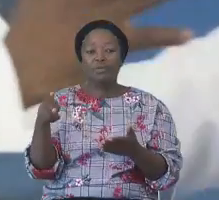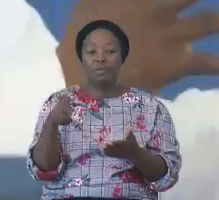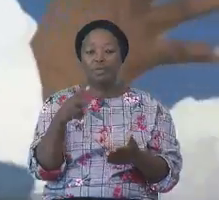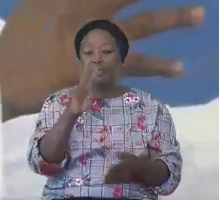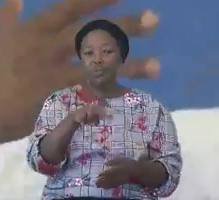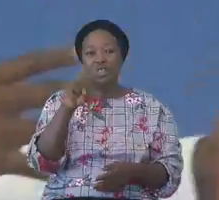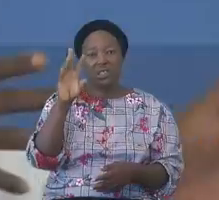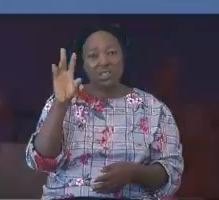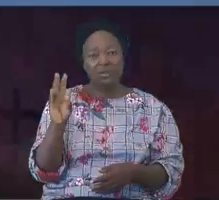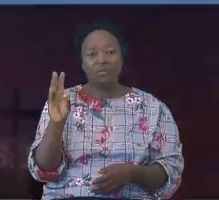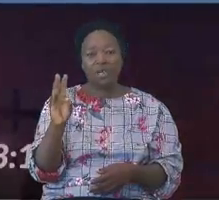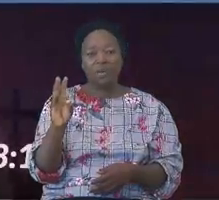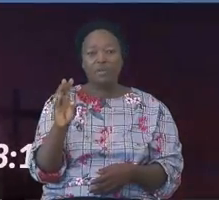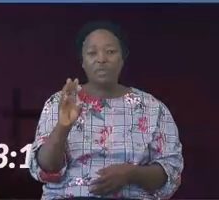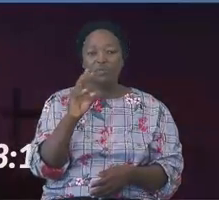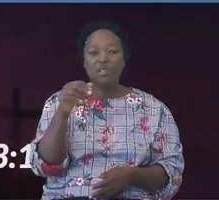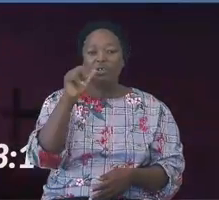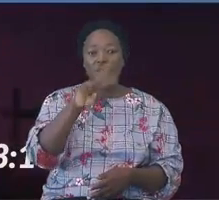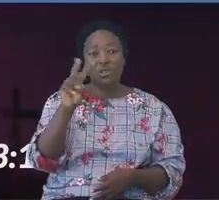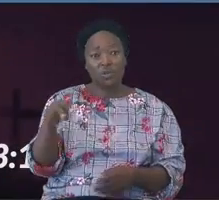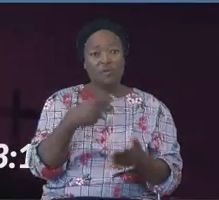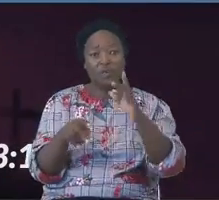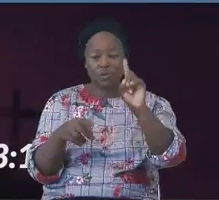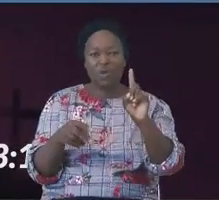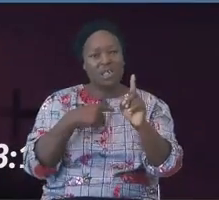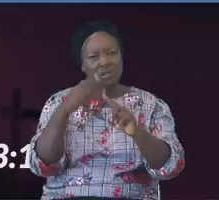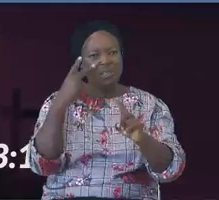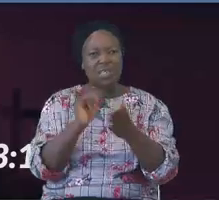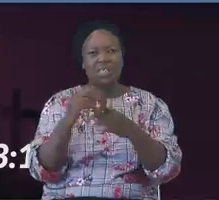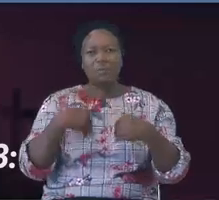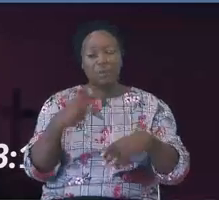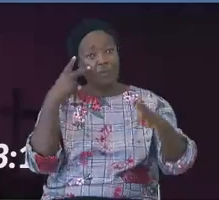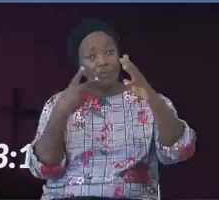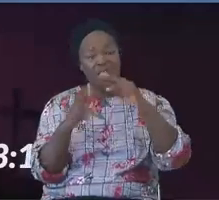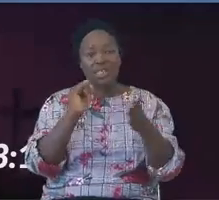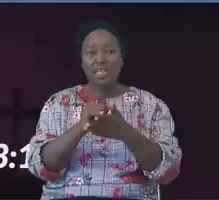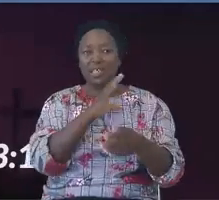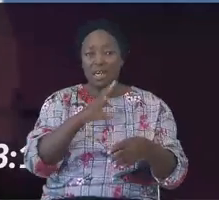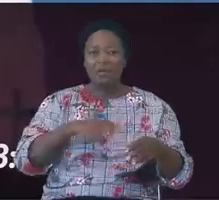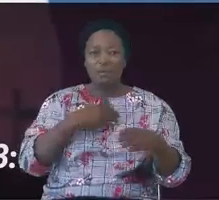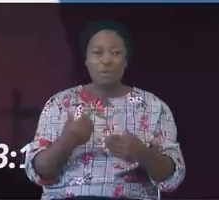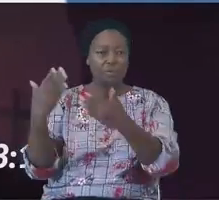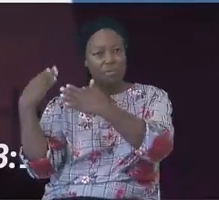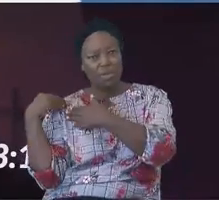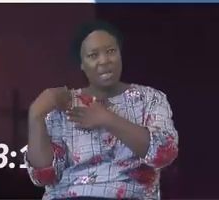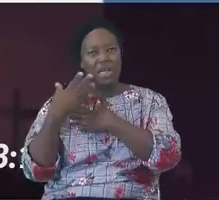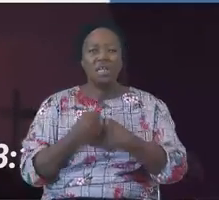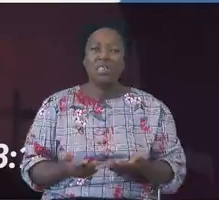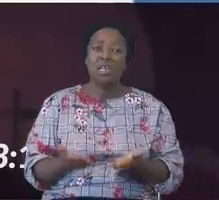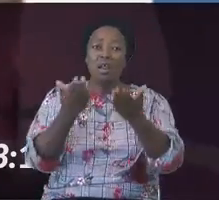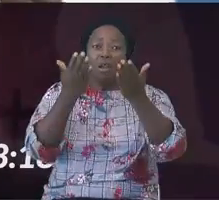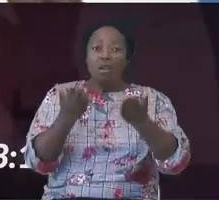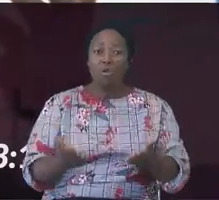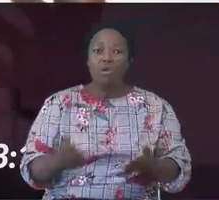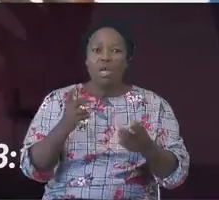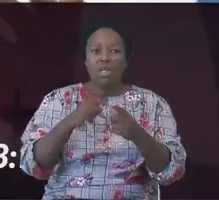verrez qu'il avait été prophétisé que Christ viendra et qu'il portera le